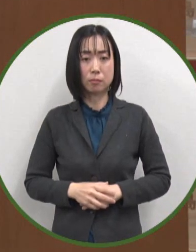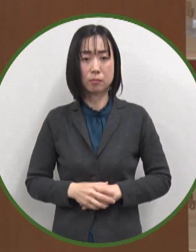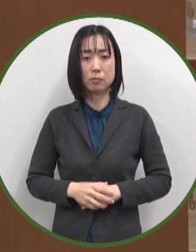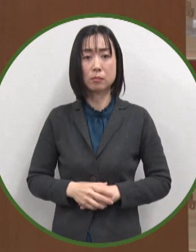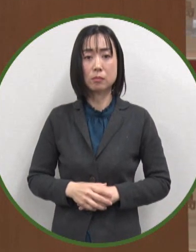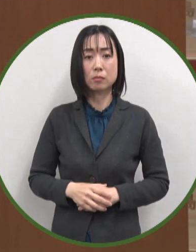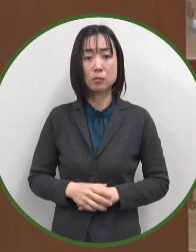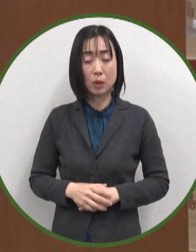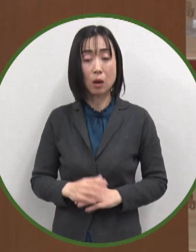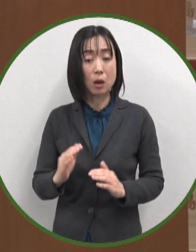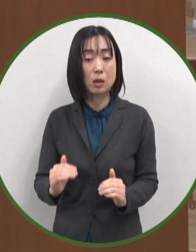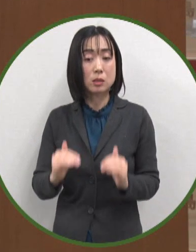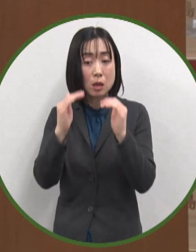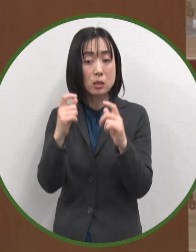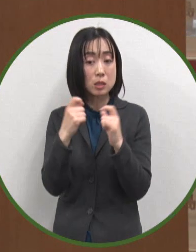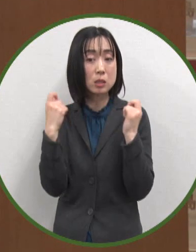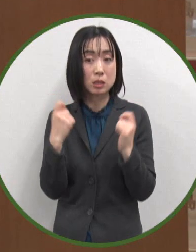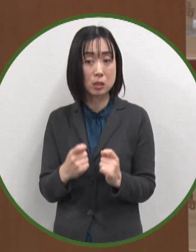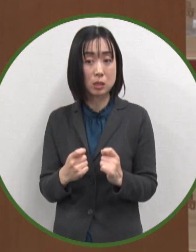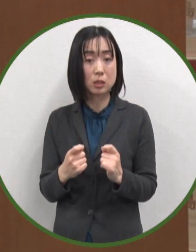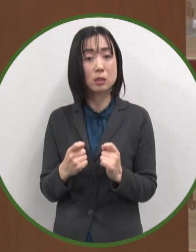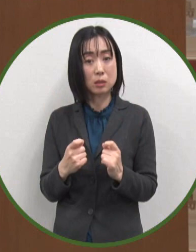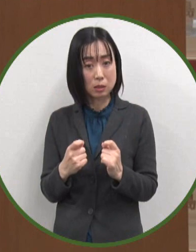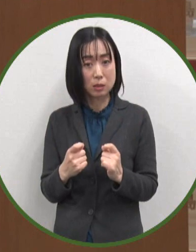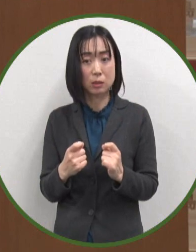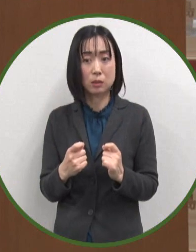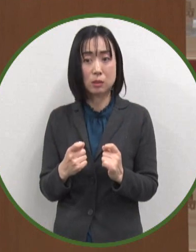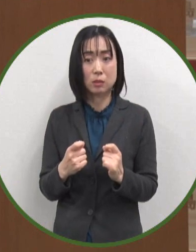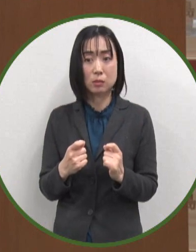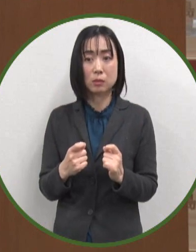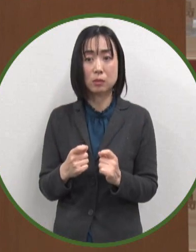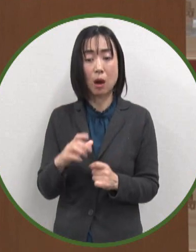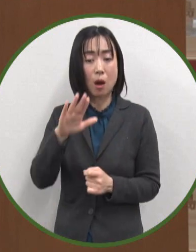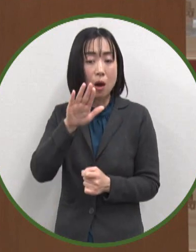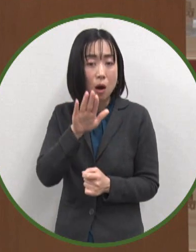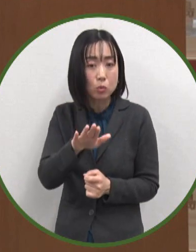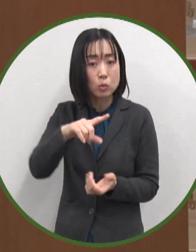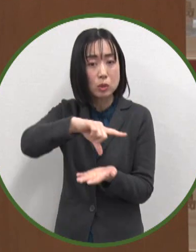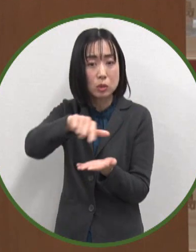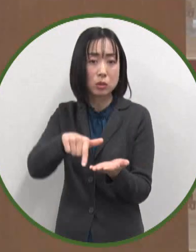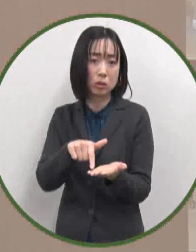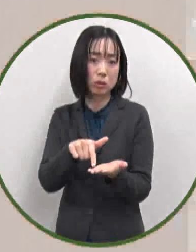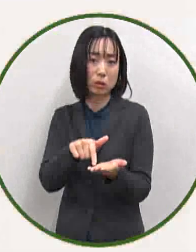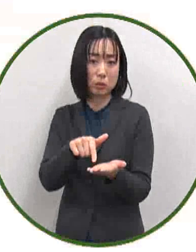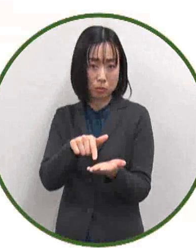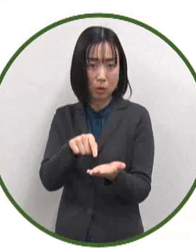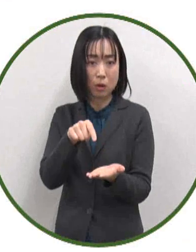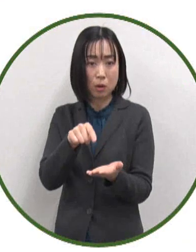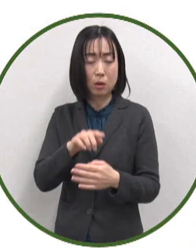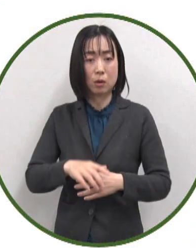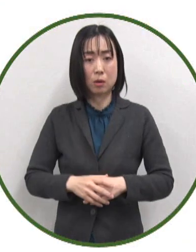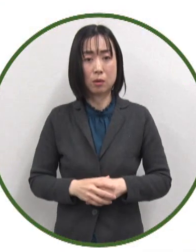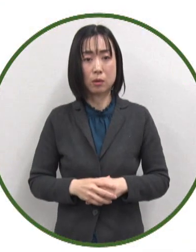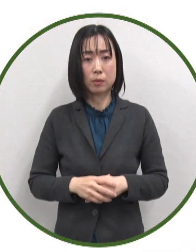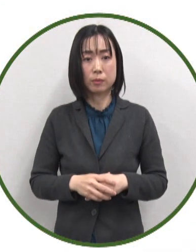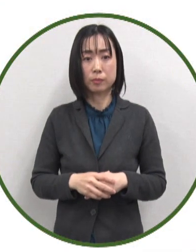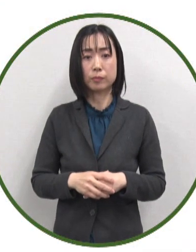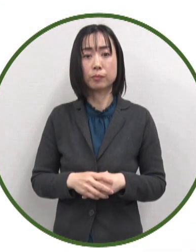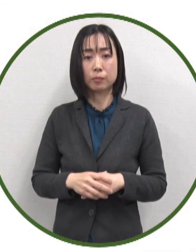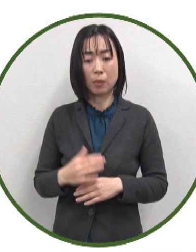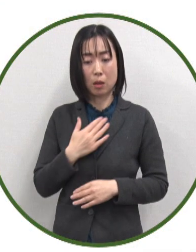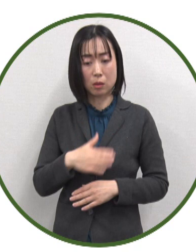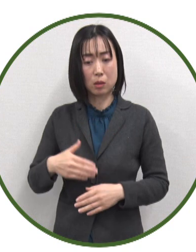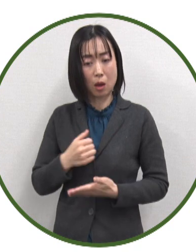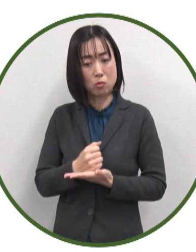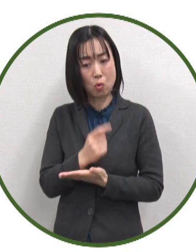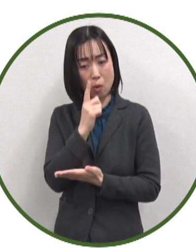人式もですね、一部の地域において予定されています。で成人式につきましても体調が